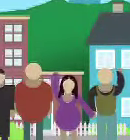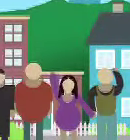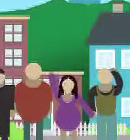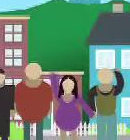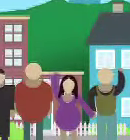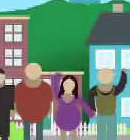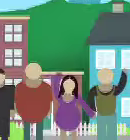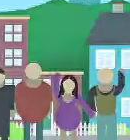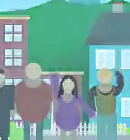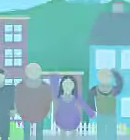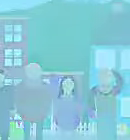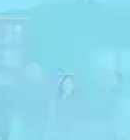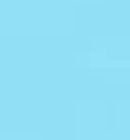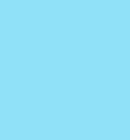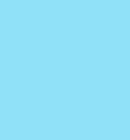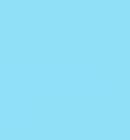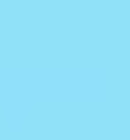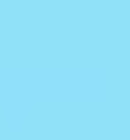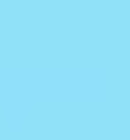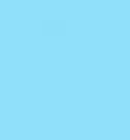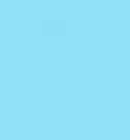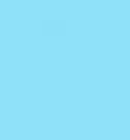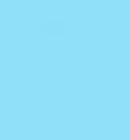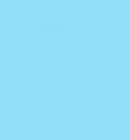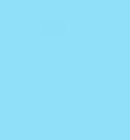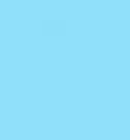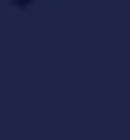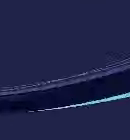위한 착한 습관입니다.